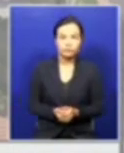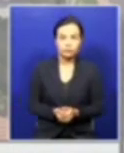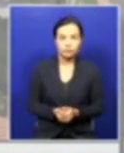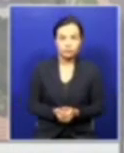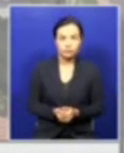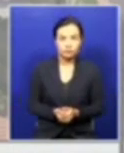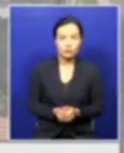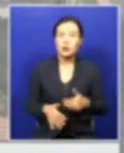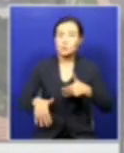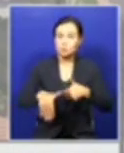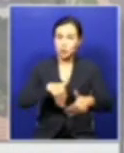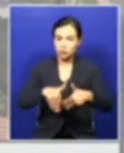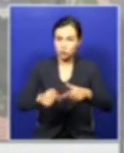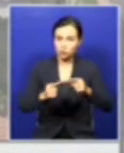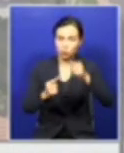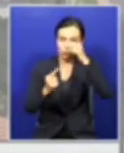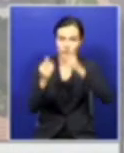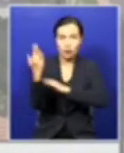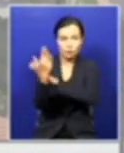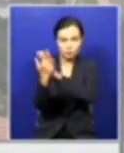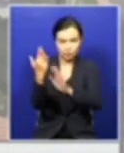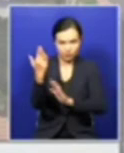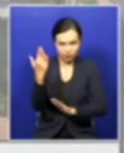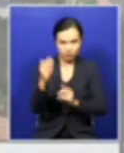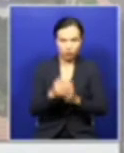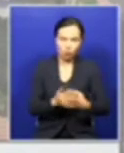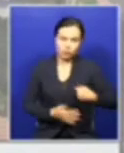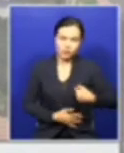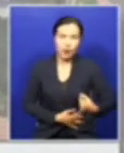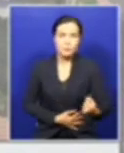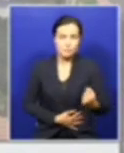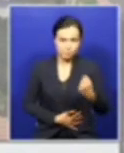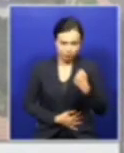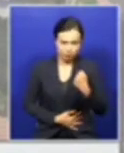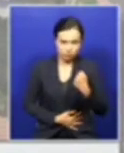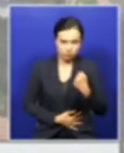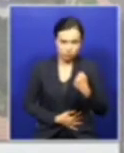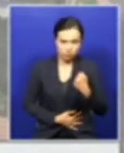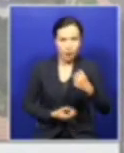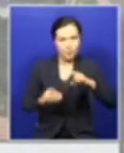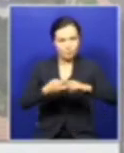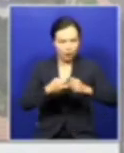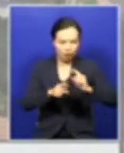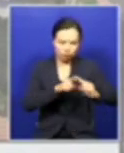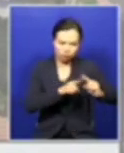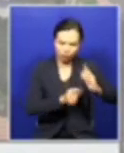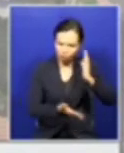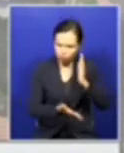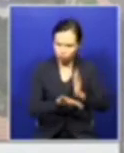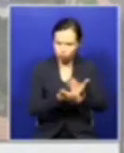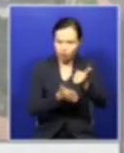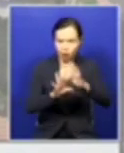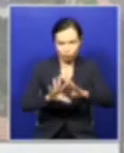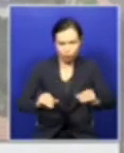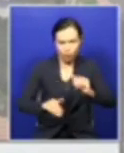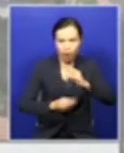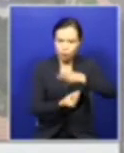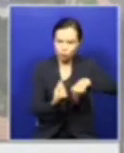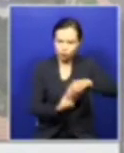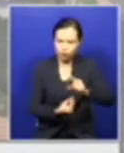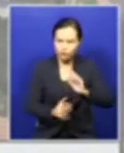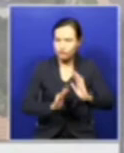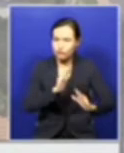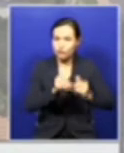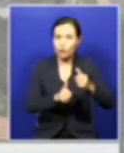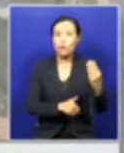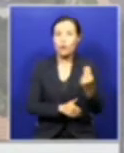จึงทำให้ประชาชนในประเทศนะคะเกิดความมั่นใจสามารถหยุดวิกฤตและฟื้นฟูเศรษฐกิจได้อย่างรวดเร็ว